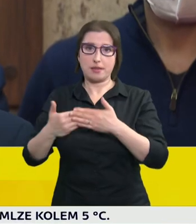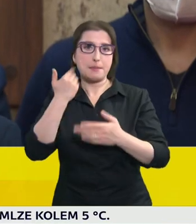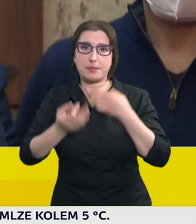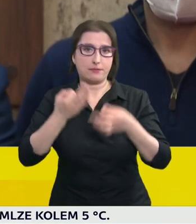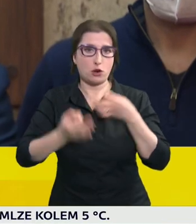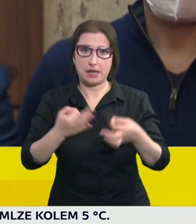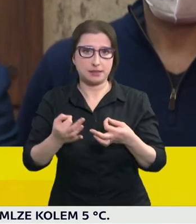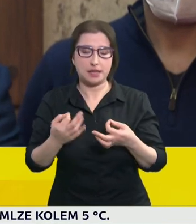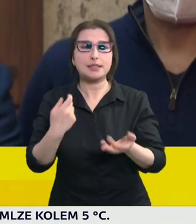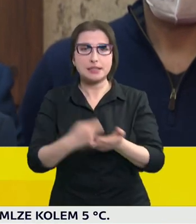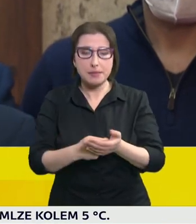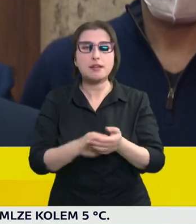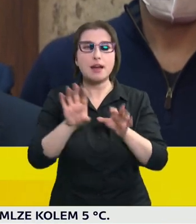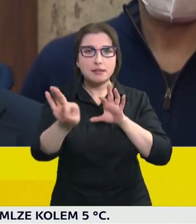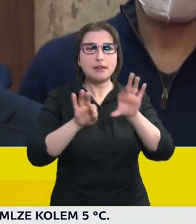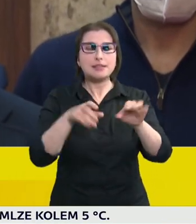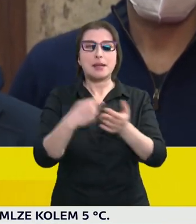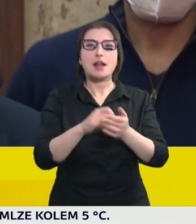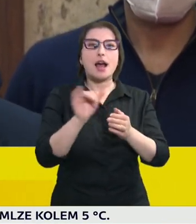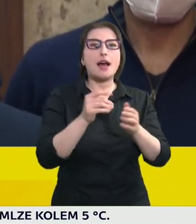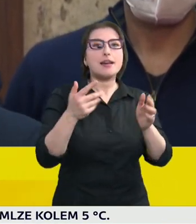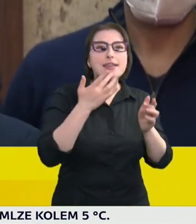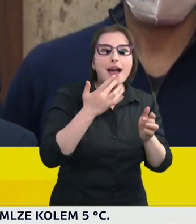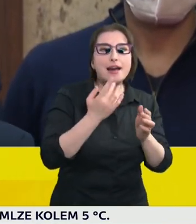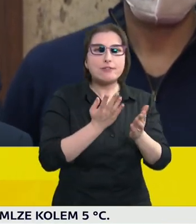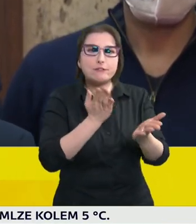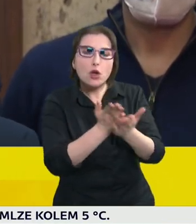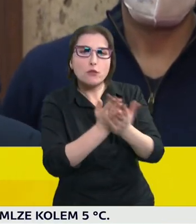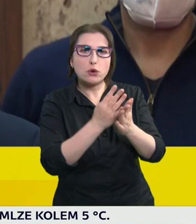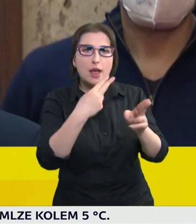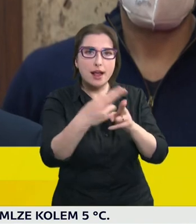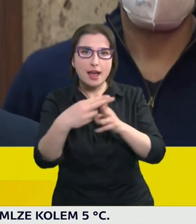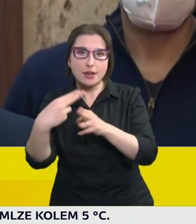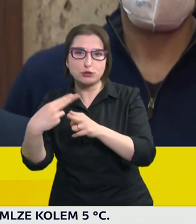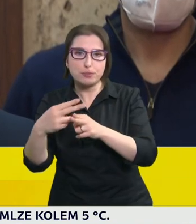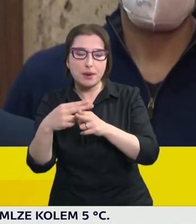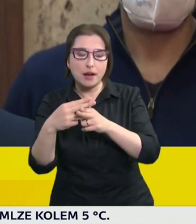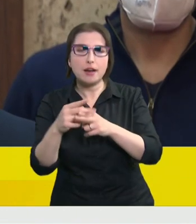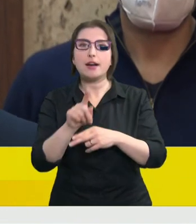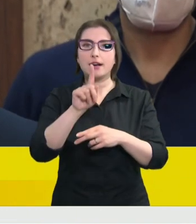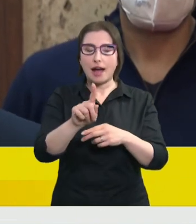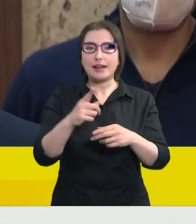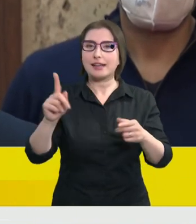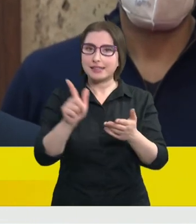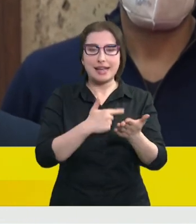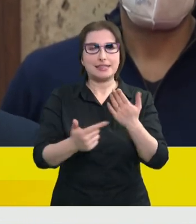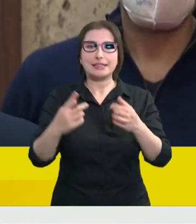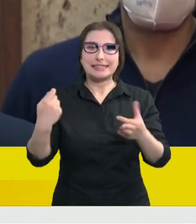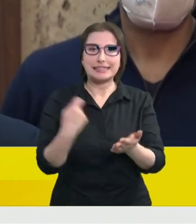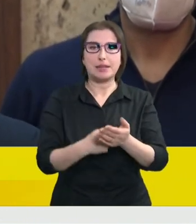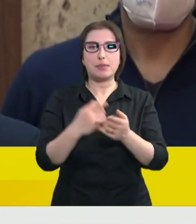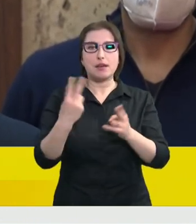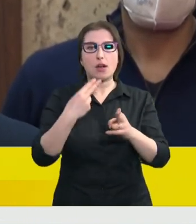Čili primárně jde o to, aby se ta intenzivní péče indikovala těm nemocným, kde je reálný předpoklad,